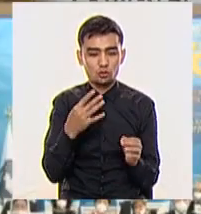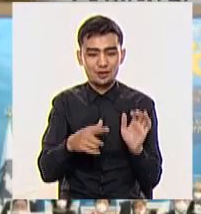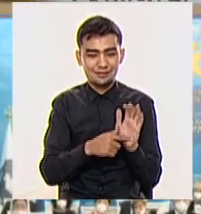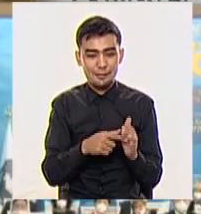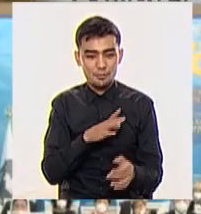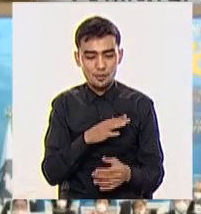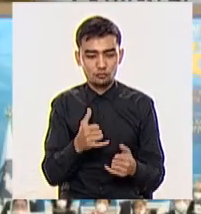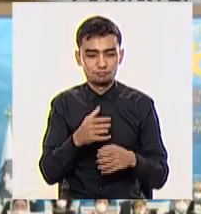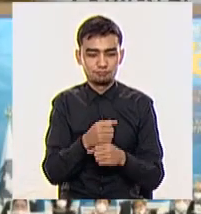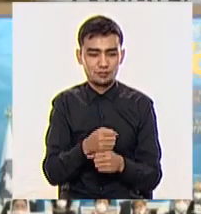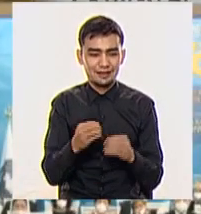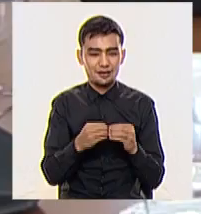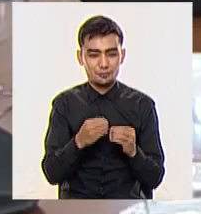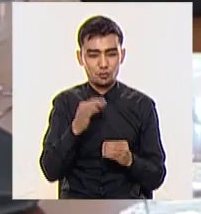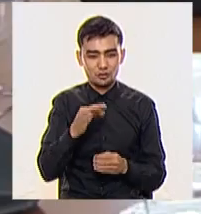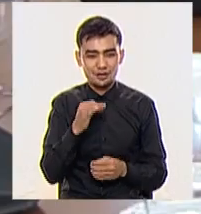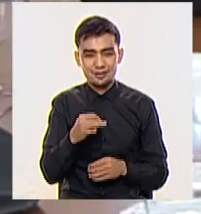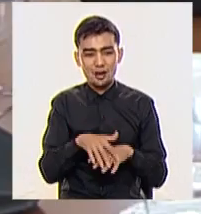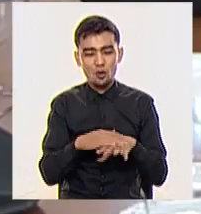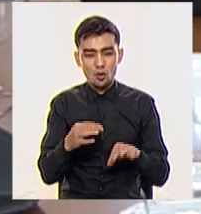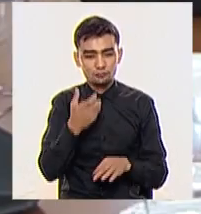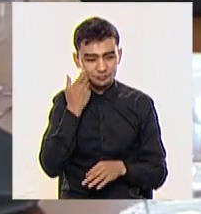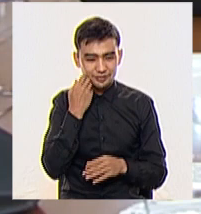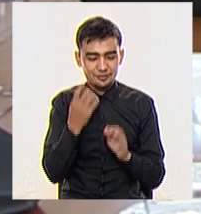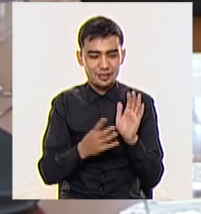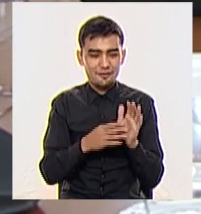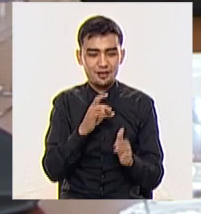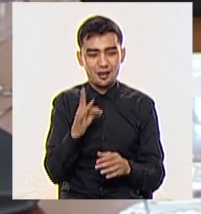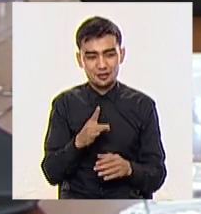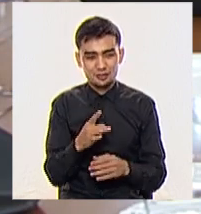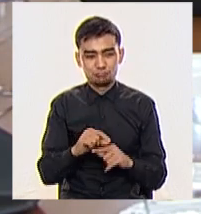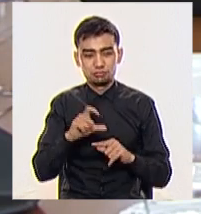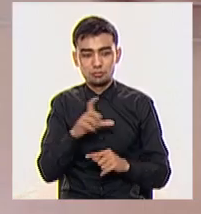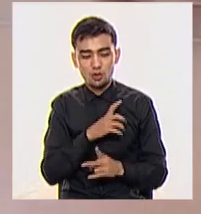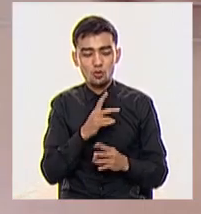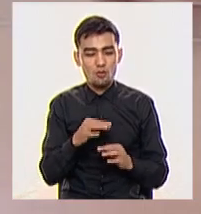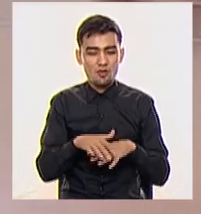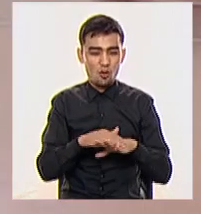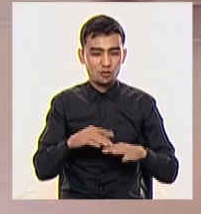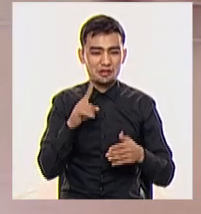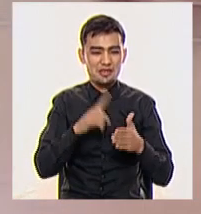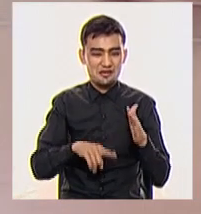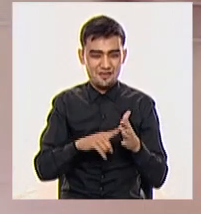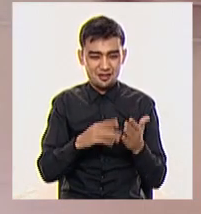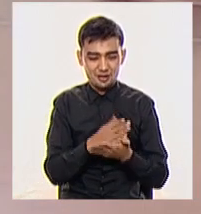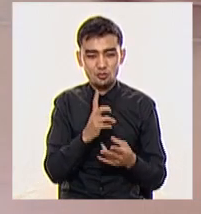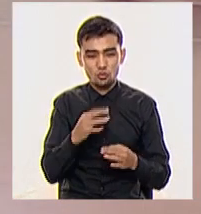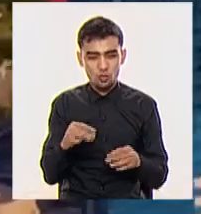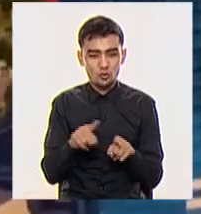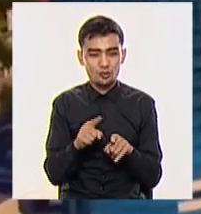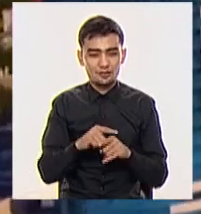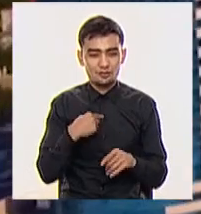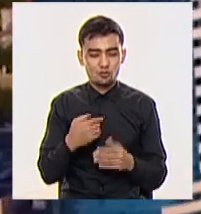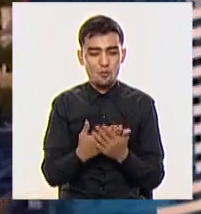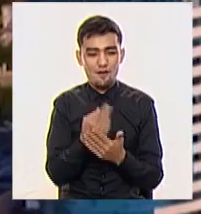азайғанын, халықтың табысы 9 есе өскенін айтты. Көпшілік күмәнмен қараса да, жаңадан Астана салғанымыз, ядролық қарудан бас тартқанымыз